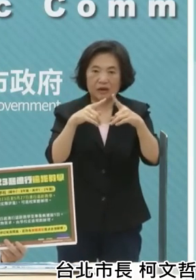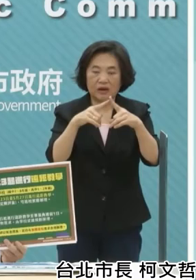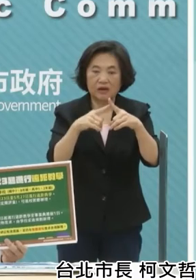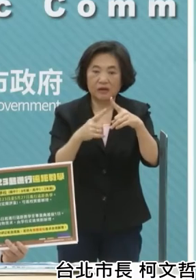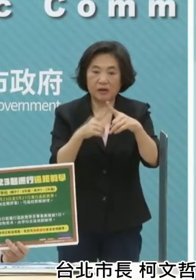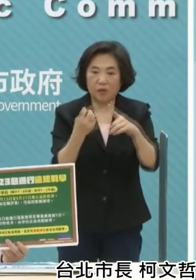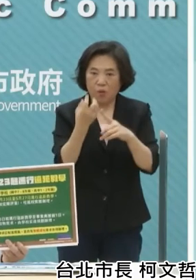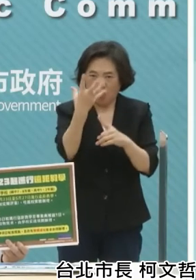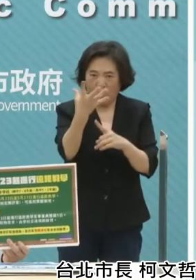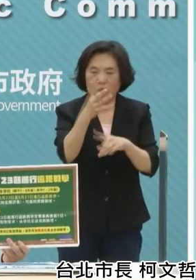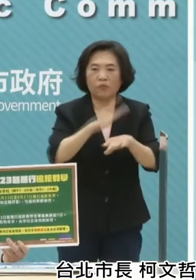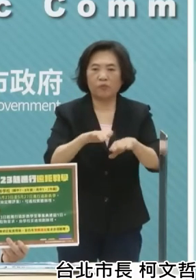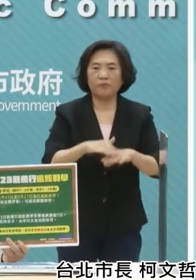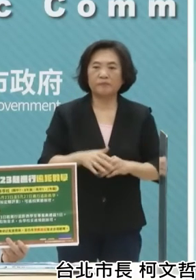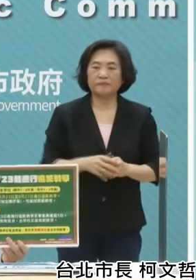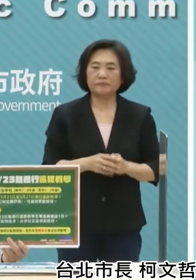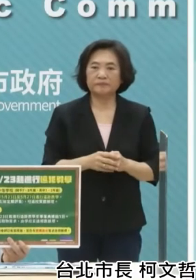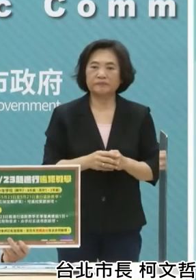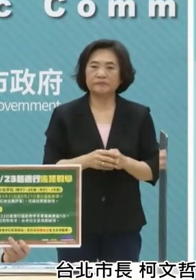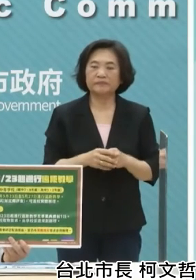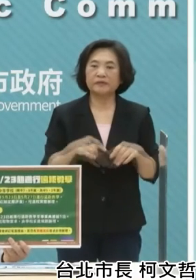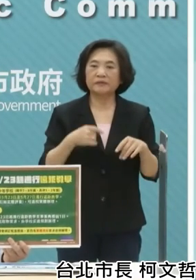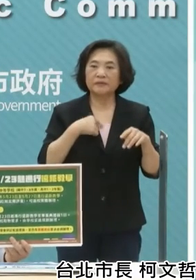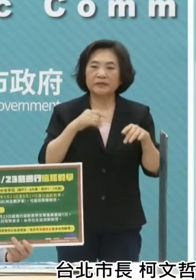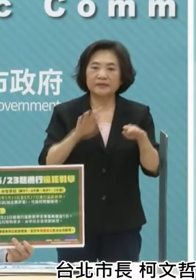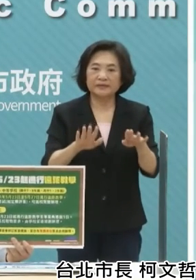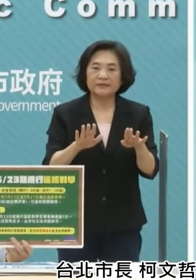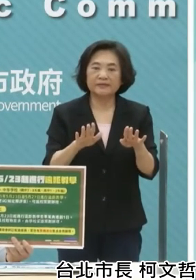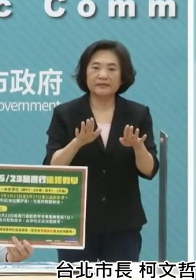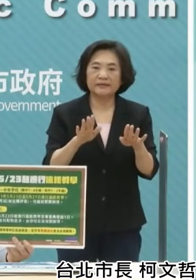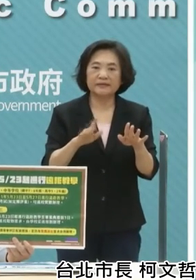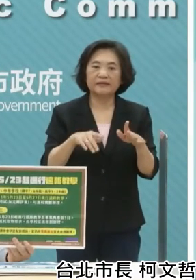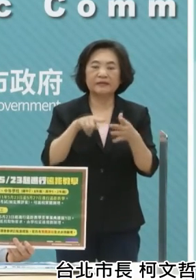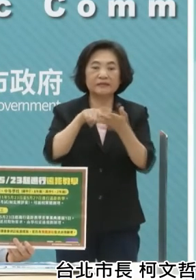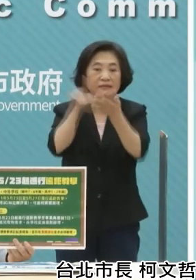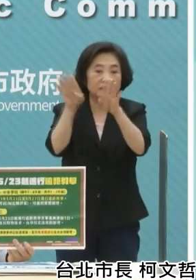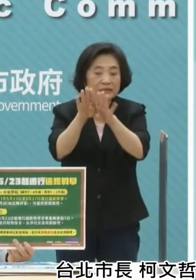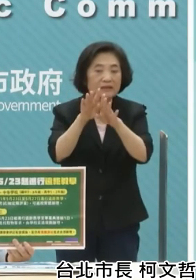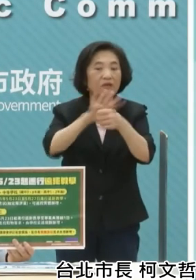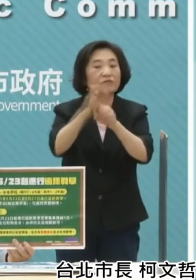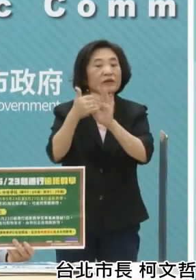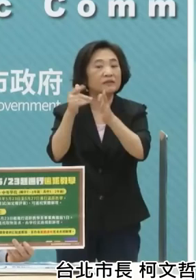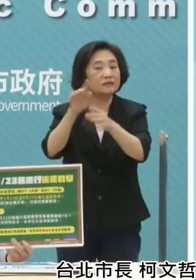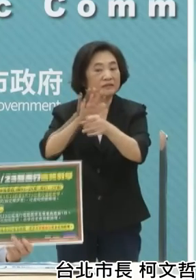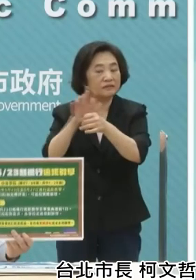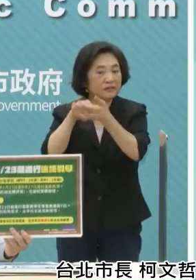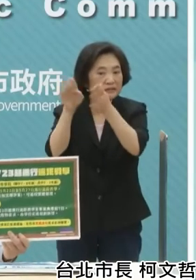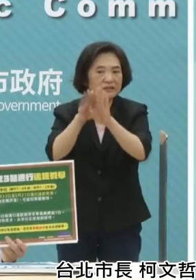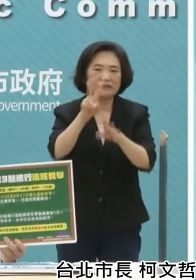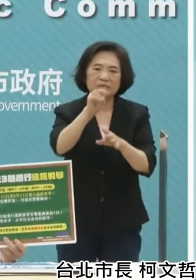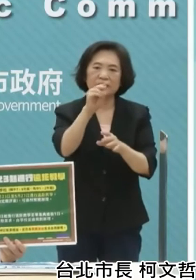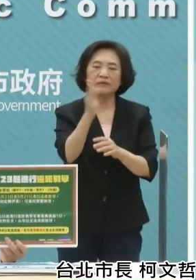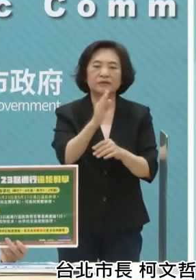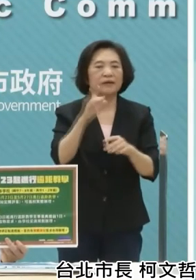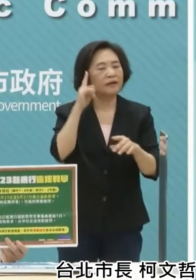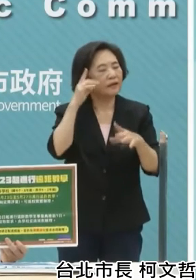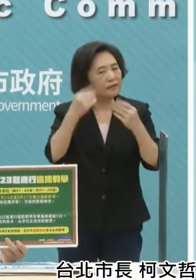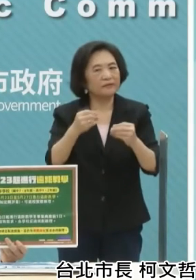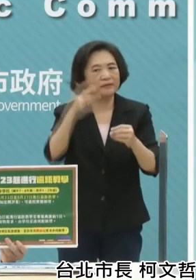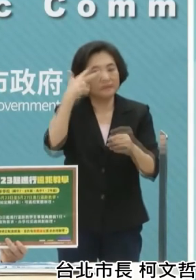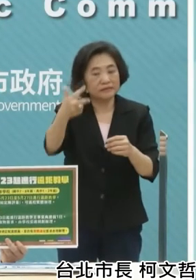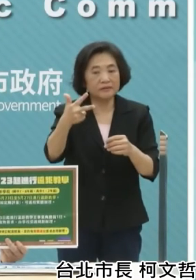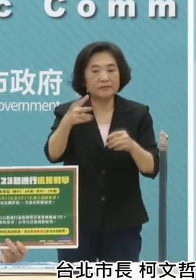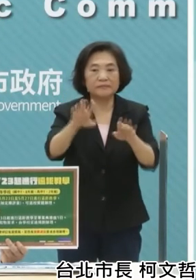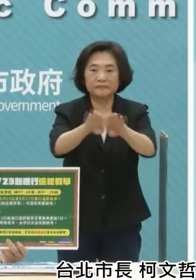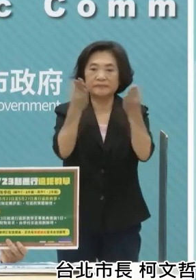所以结论是这样：既然实务上你知道，我们请防疫假的学生就已经20000人了，所以干脆这样。下个礼拜开